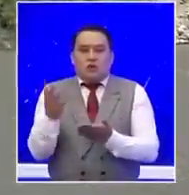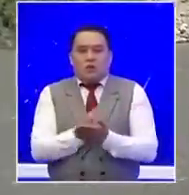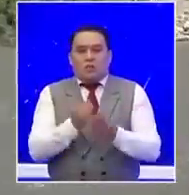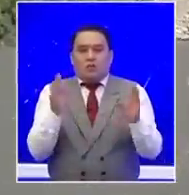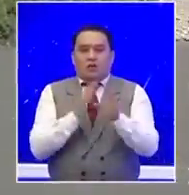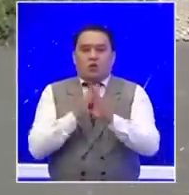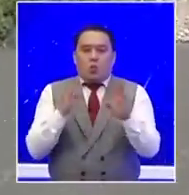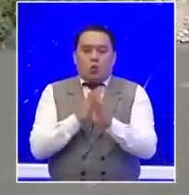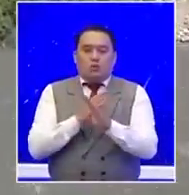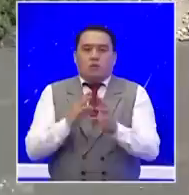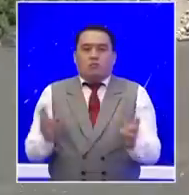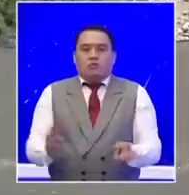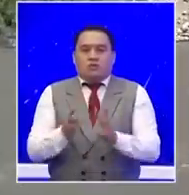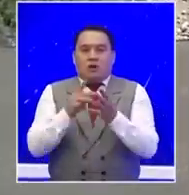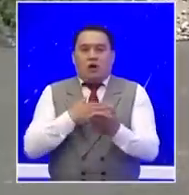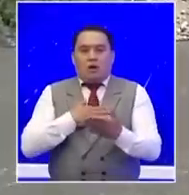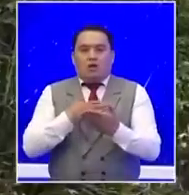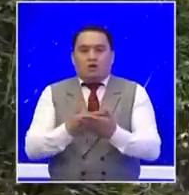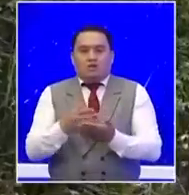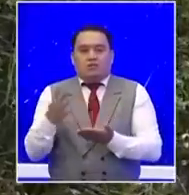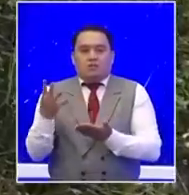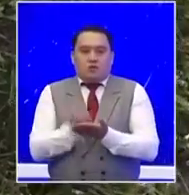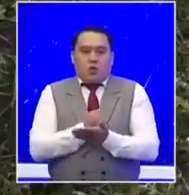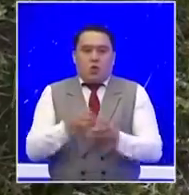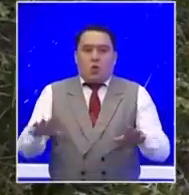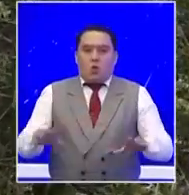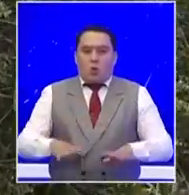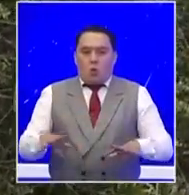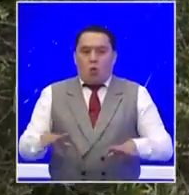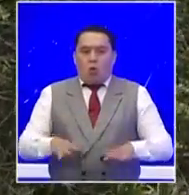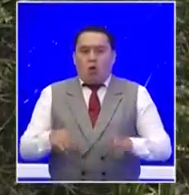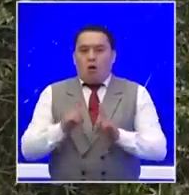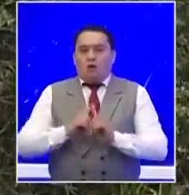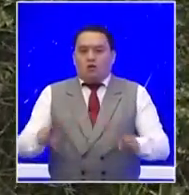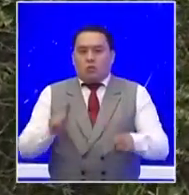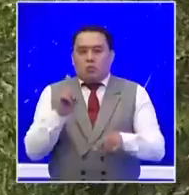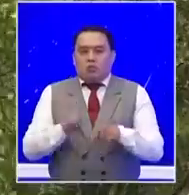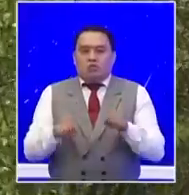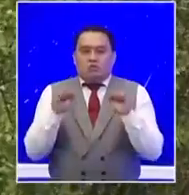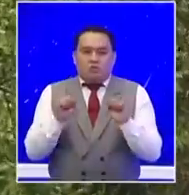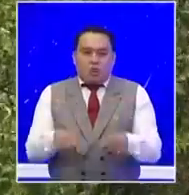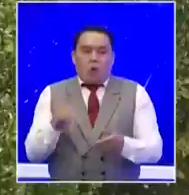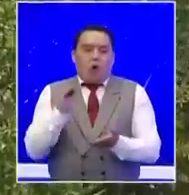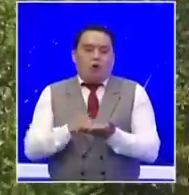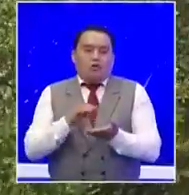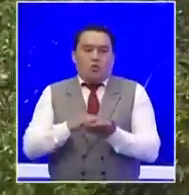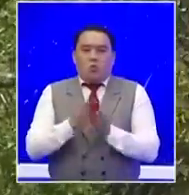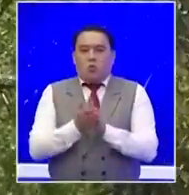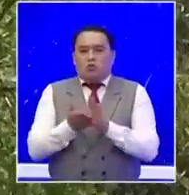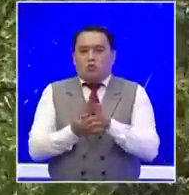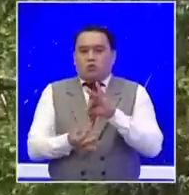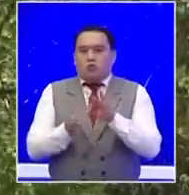природных пожаров, а значит и их оперативная ликвидация. Конные добровольцы отличаются мобильностью, возможностью оценивать обстановку в